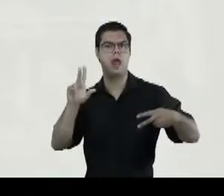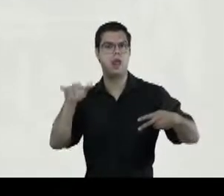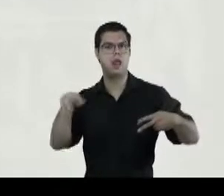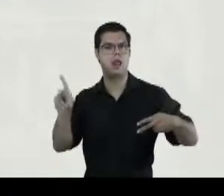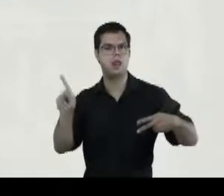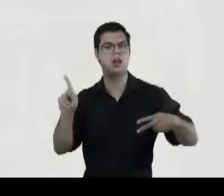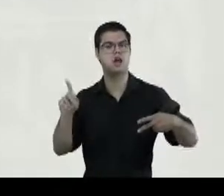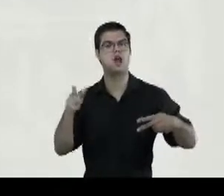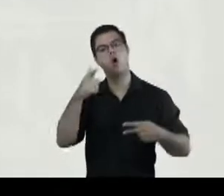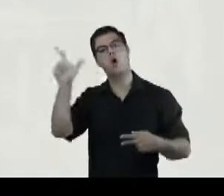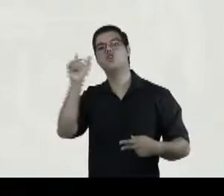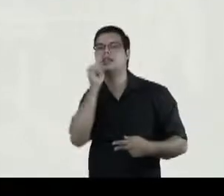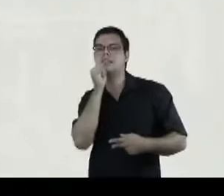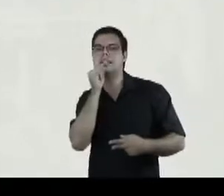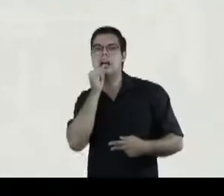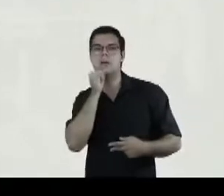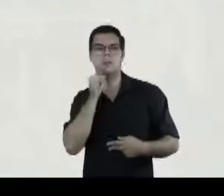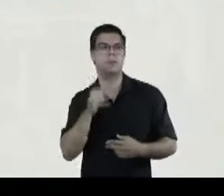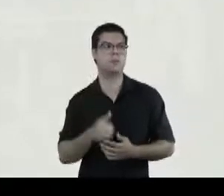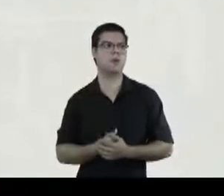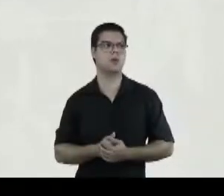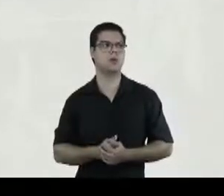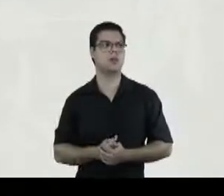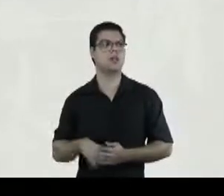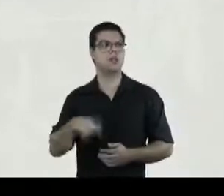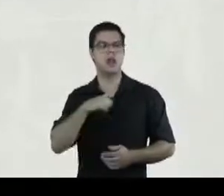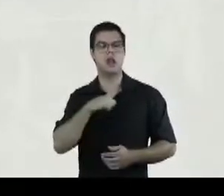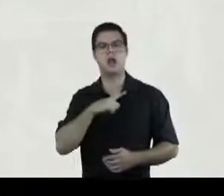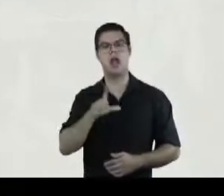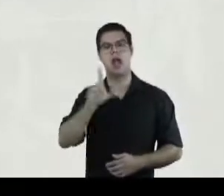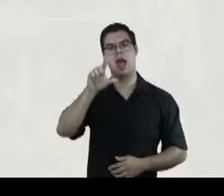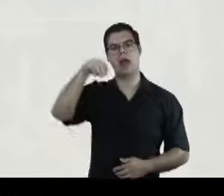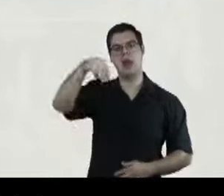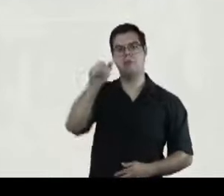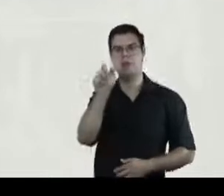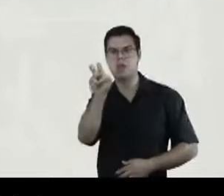GLN 1516, qui est une base sur les livres imprimés